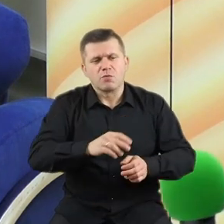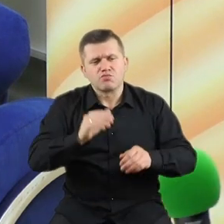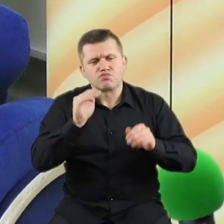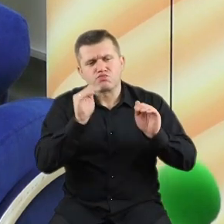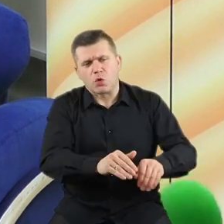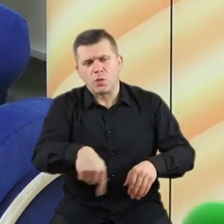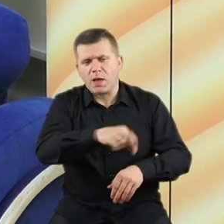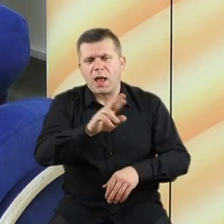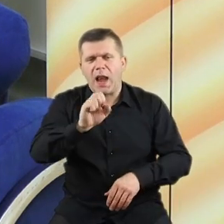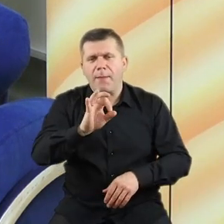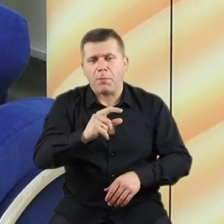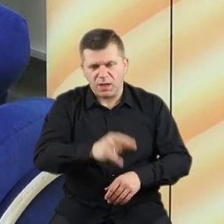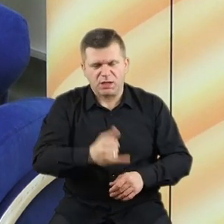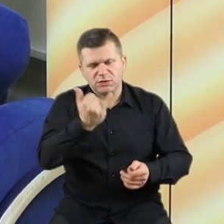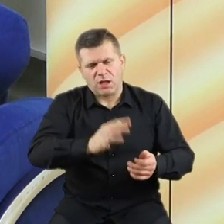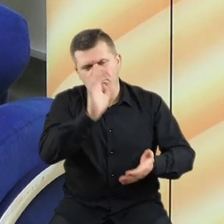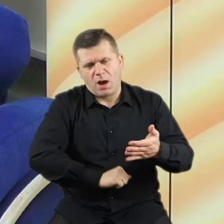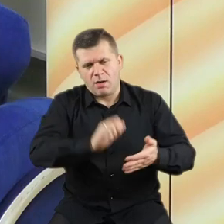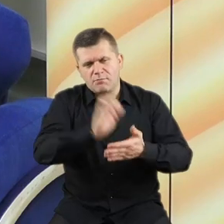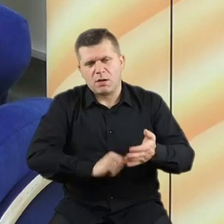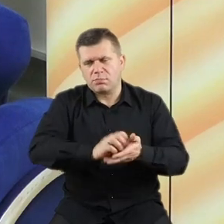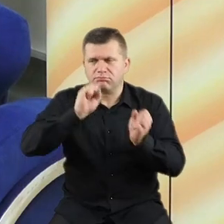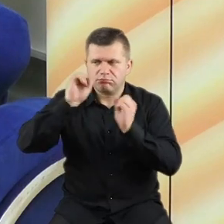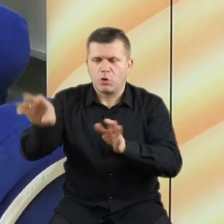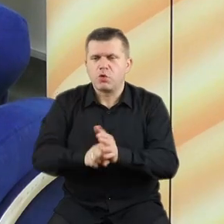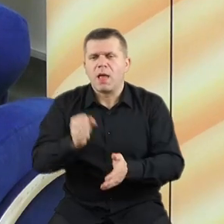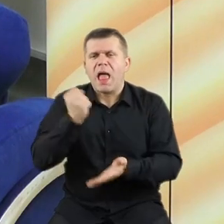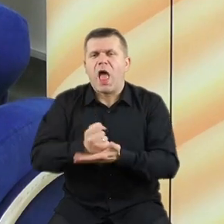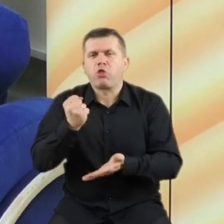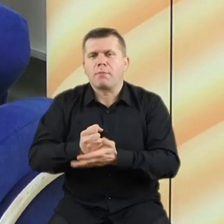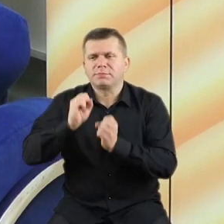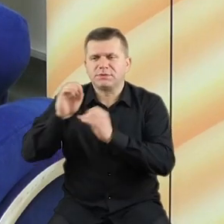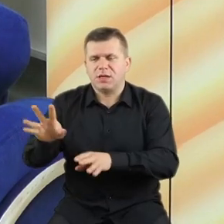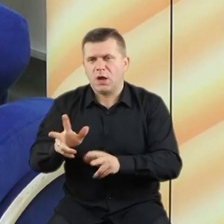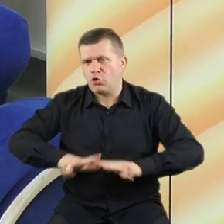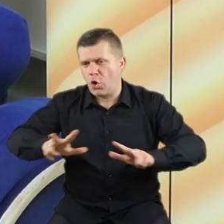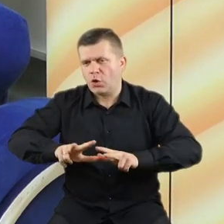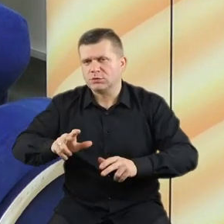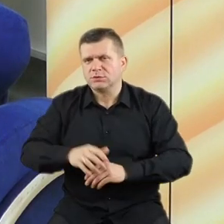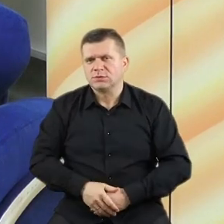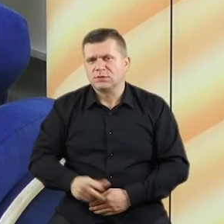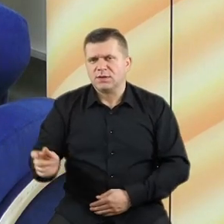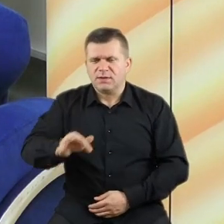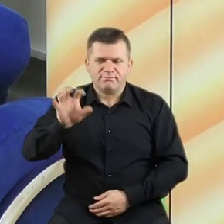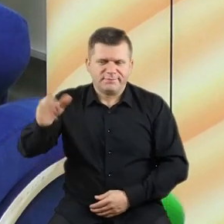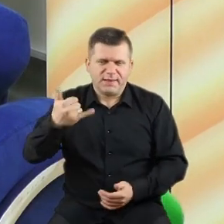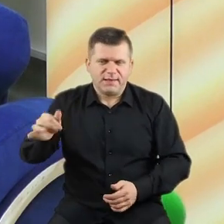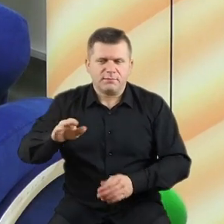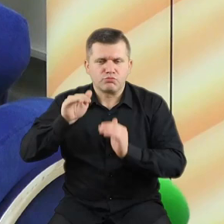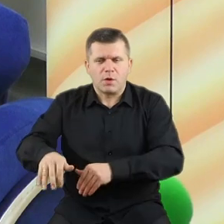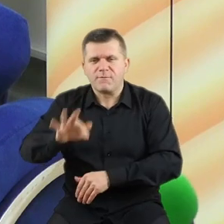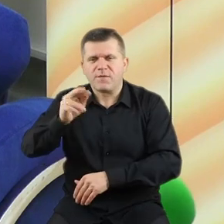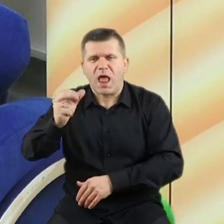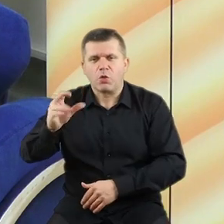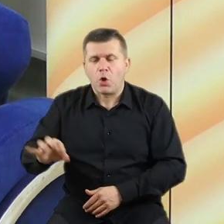sprzyjającym republice. Je oddawano do adopcji rodzinom frankistowskim